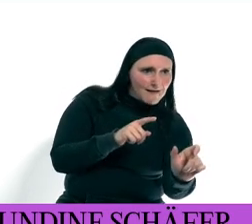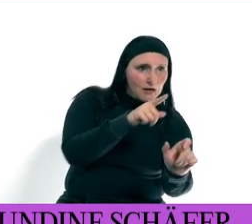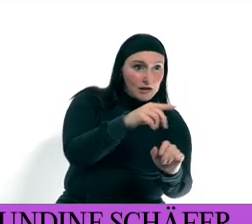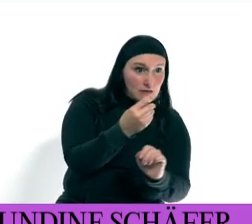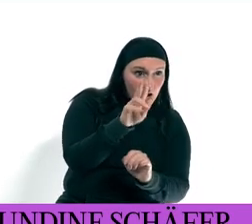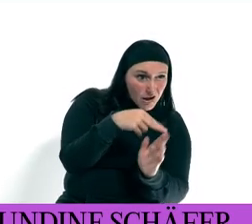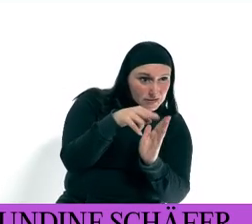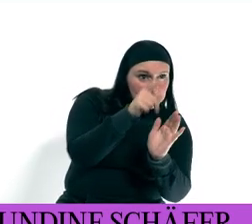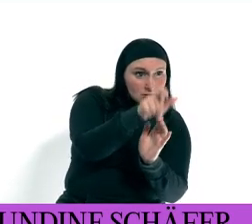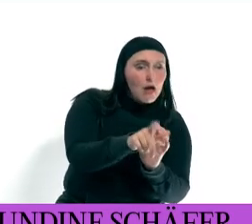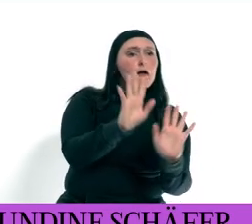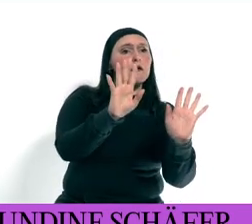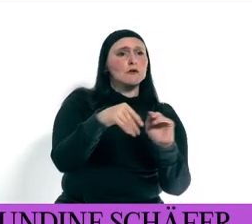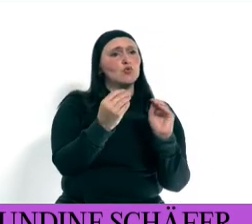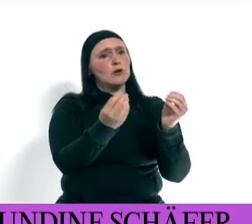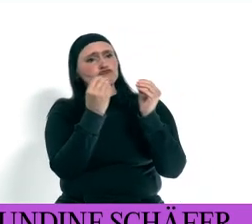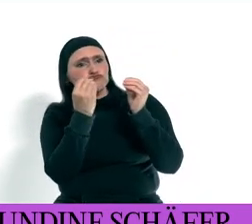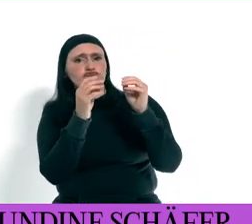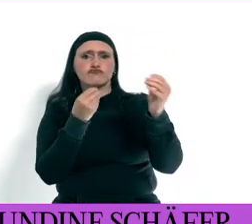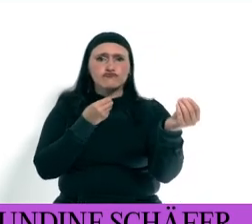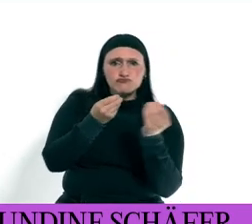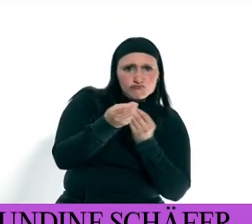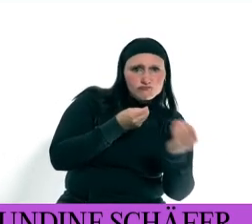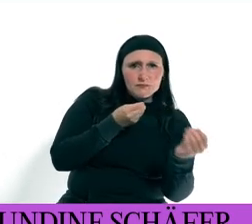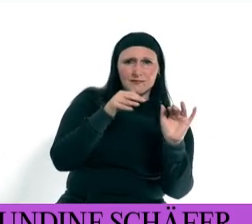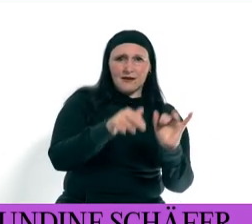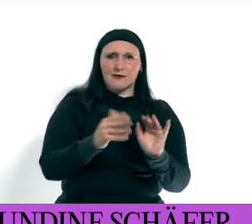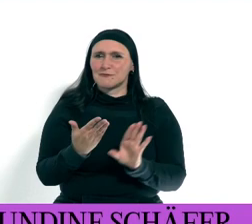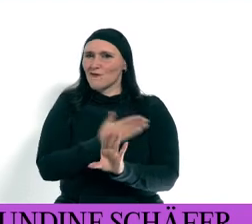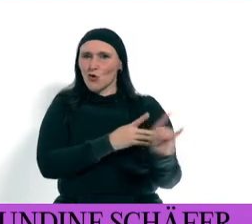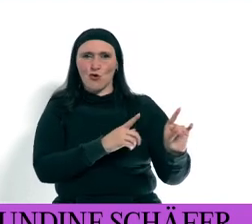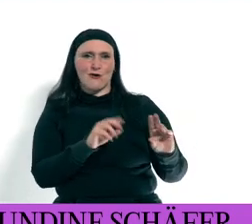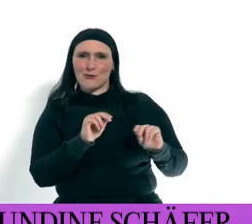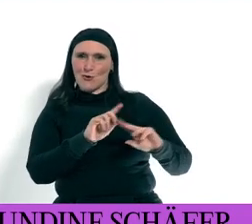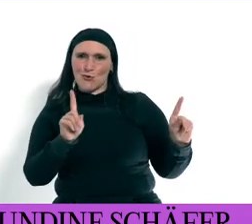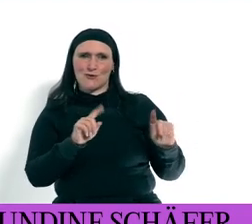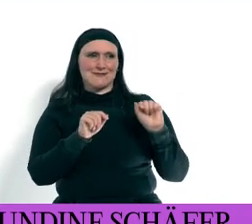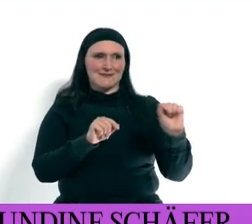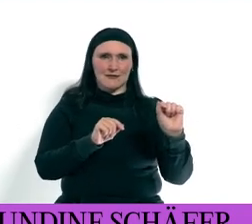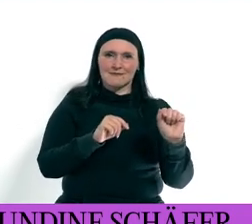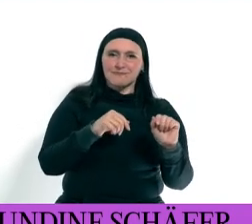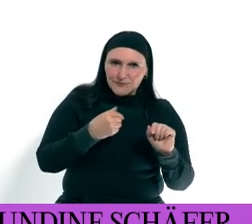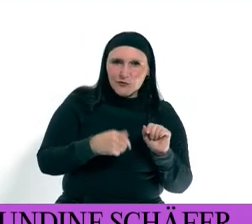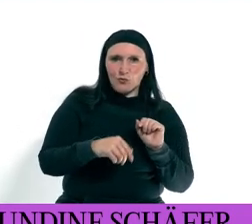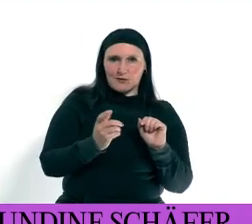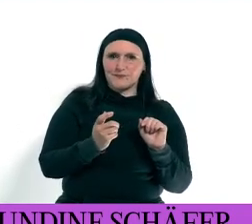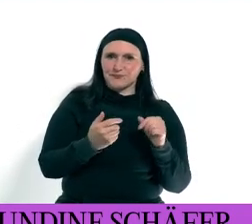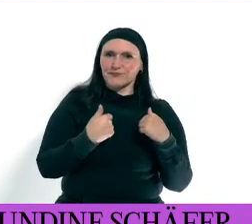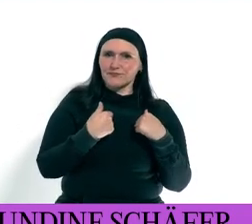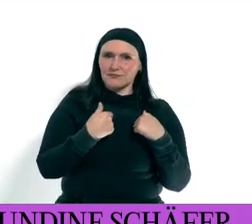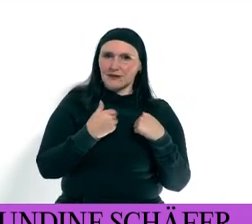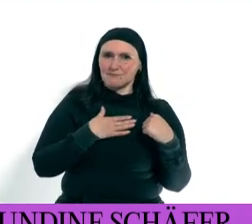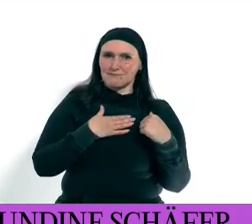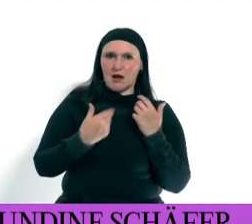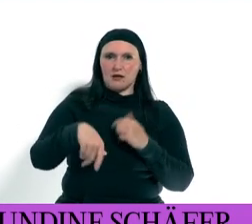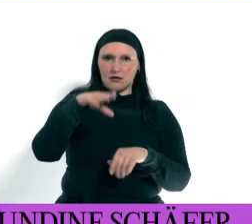Erfahrung auch hier machen. Mabub, wenn ich das richtig erinnere, sagte immer wieder, wir wollen doch das, was